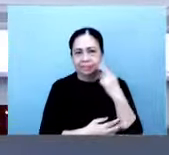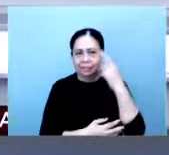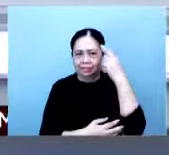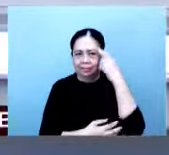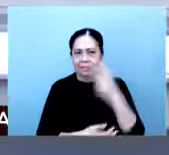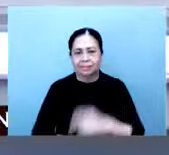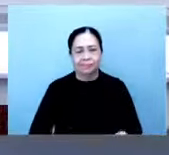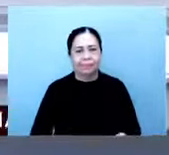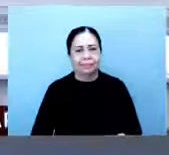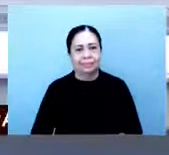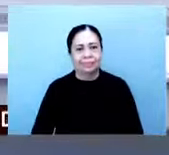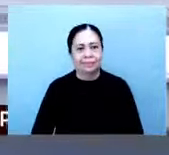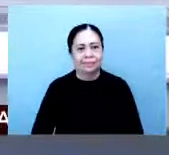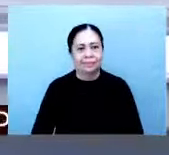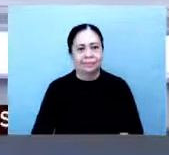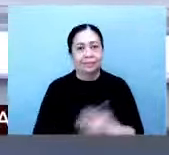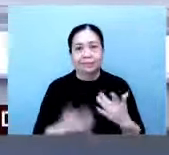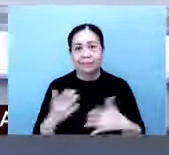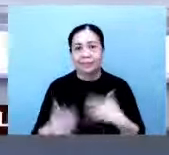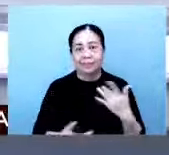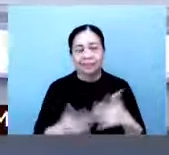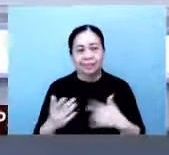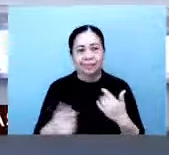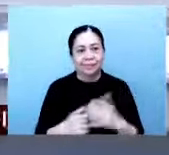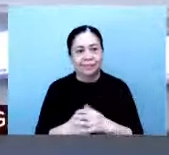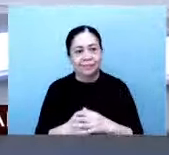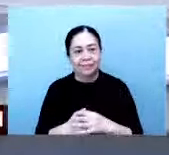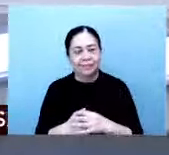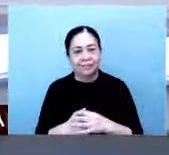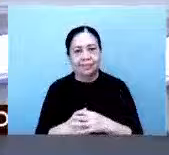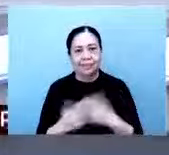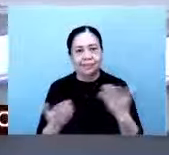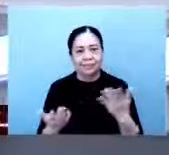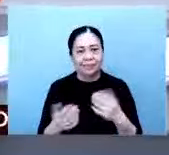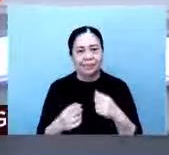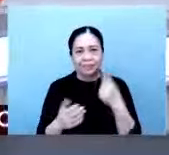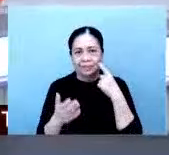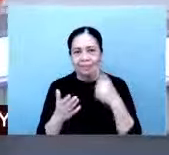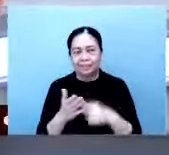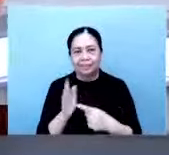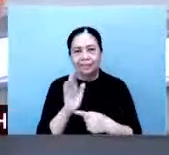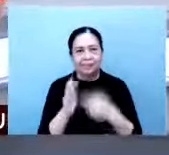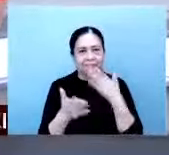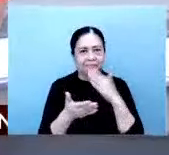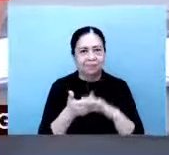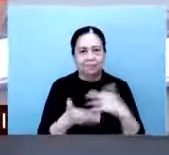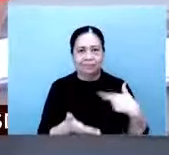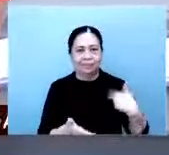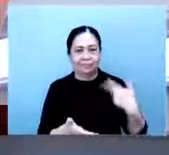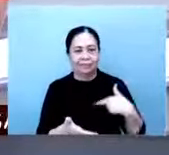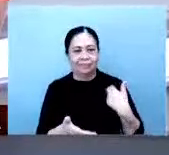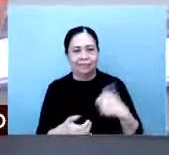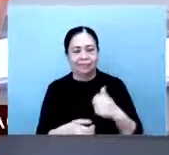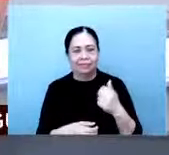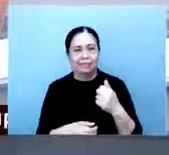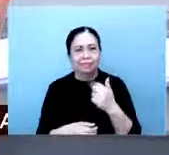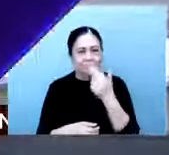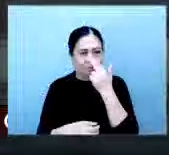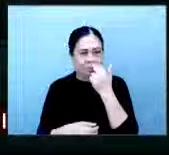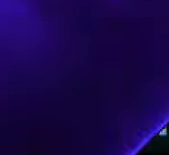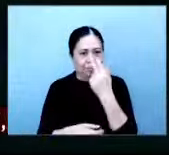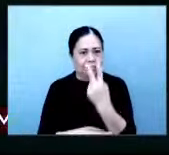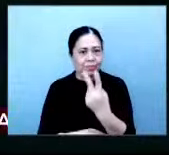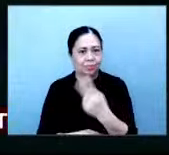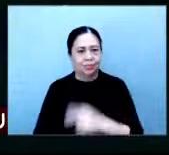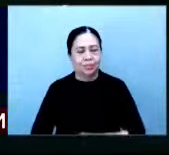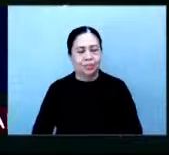Rocky exciting ang Bad Romance sa unang Pasilip ng American thriller film na Joker two